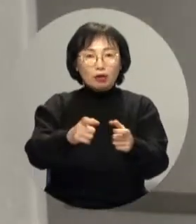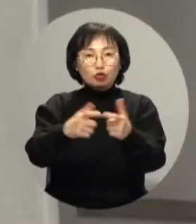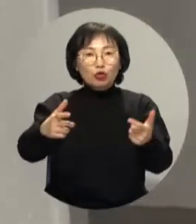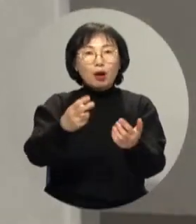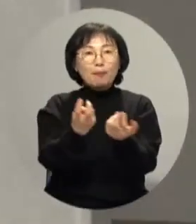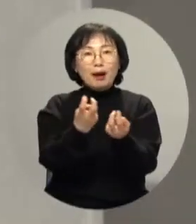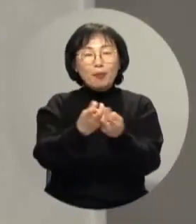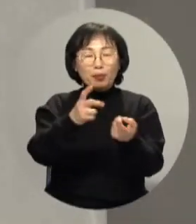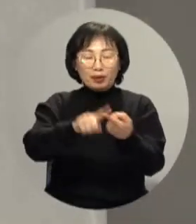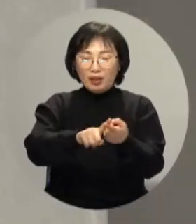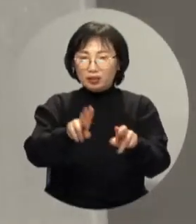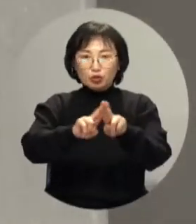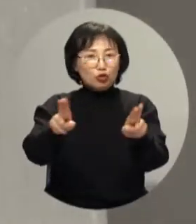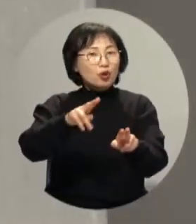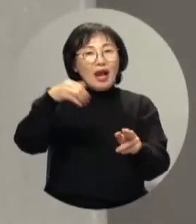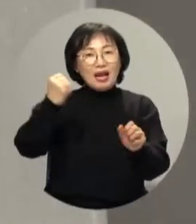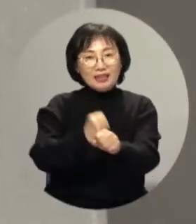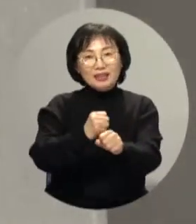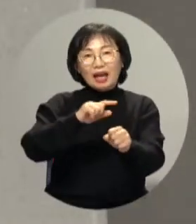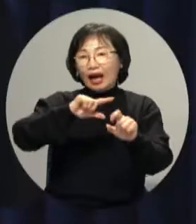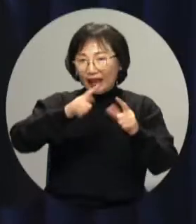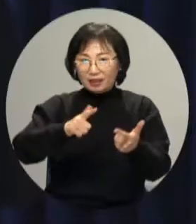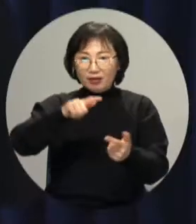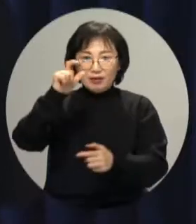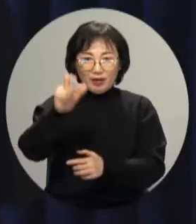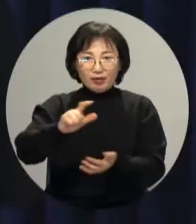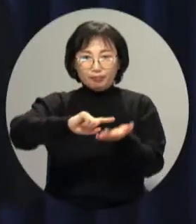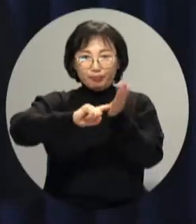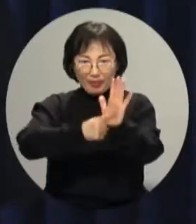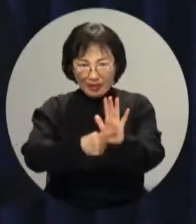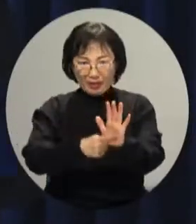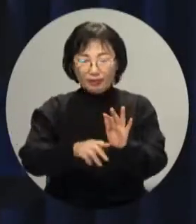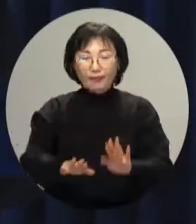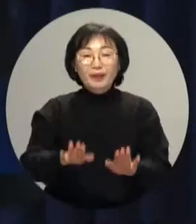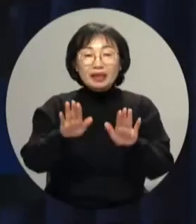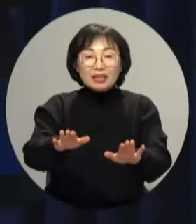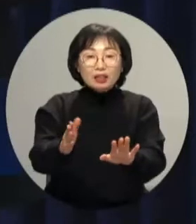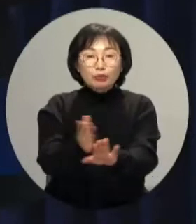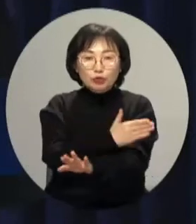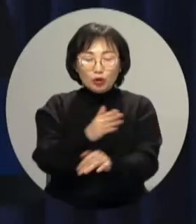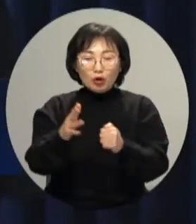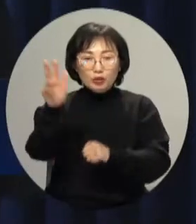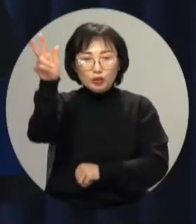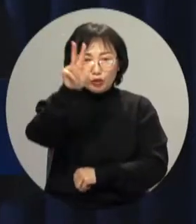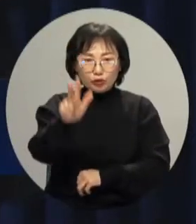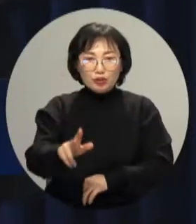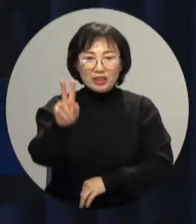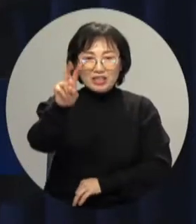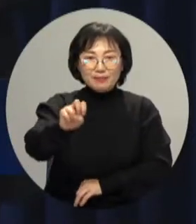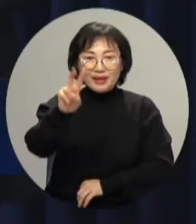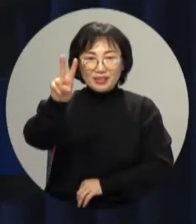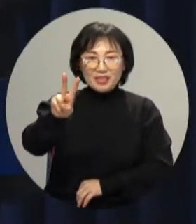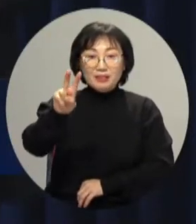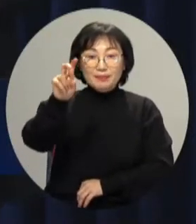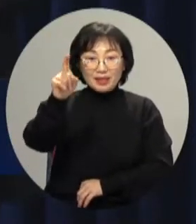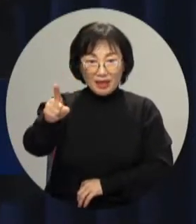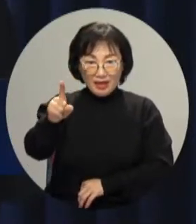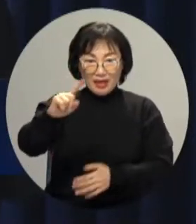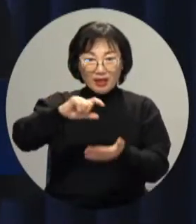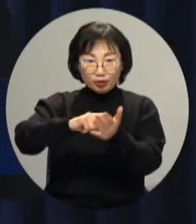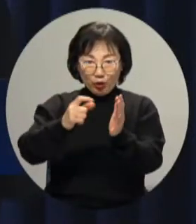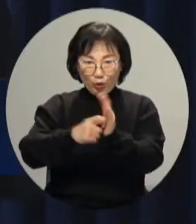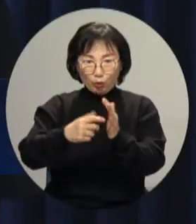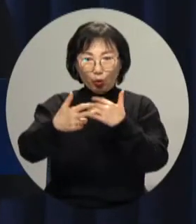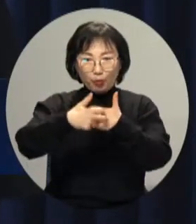없을 거라며 엄정 대응을 예고했습니다이 시간부로 전국 221개 전체 수련